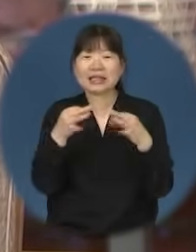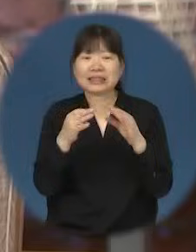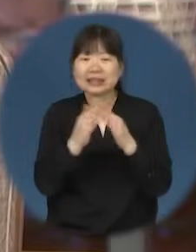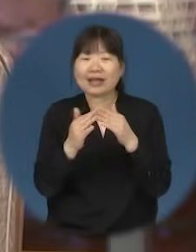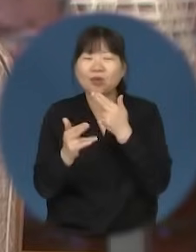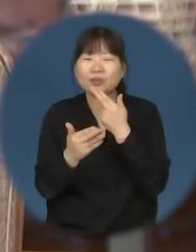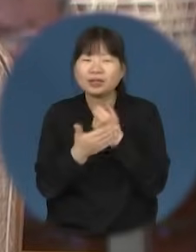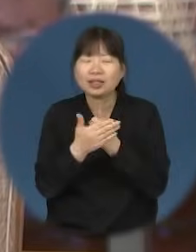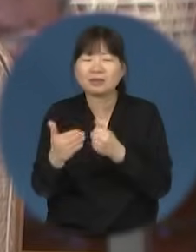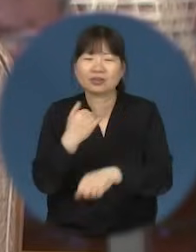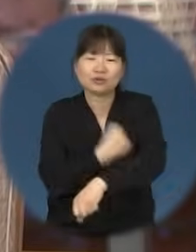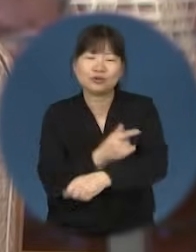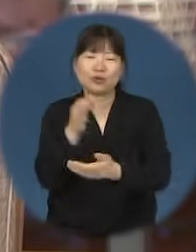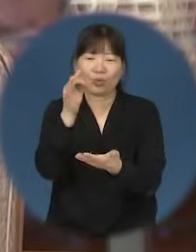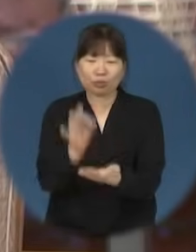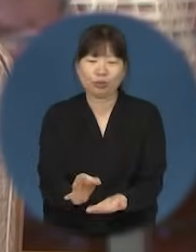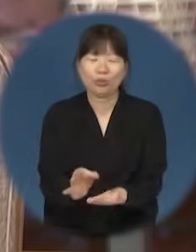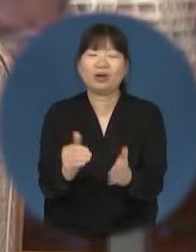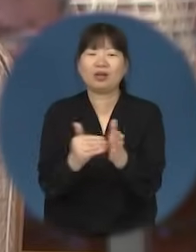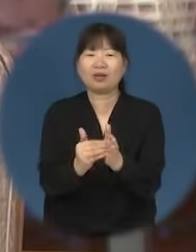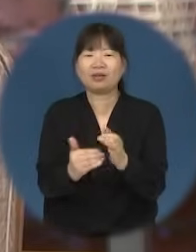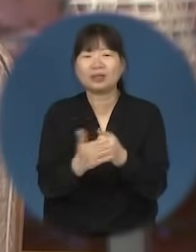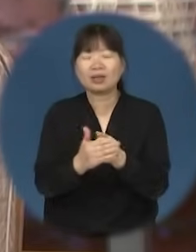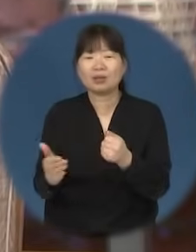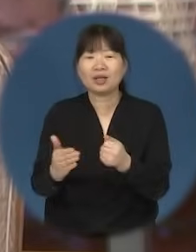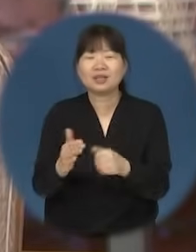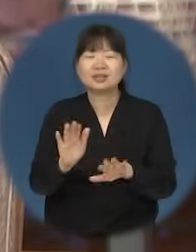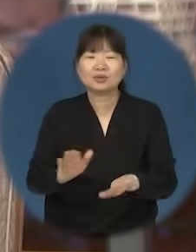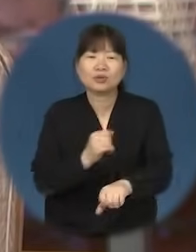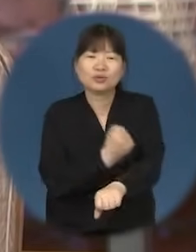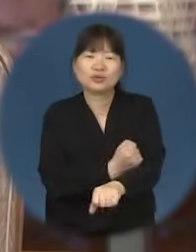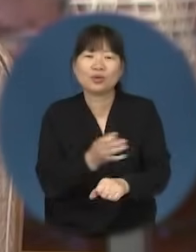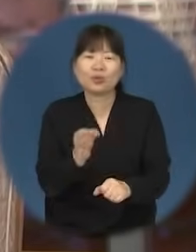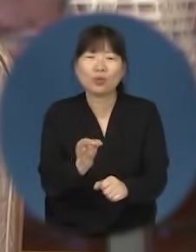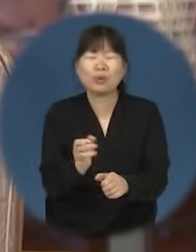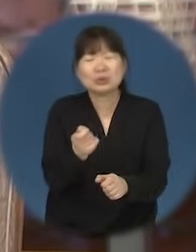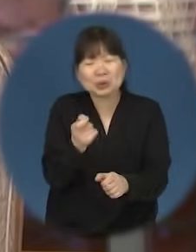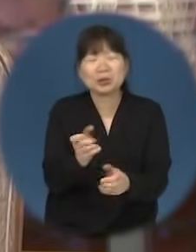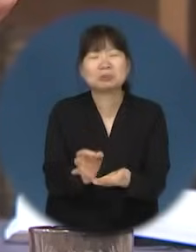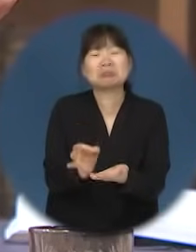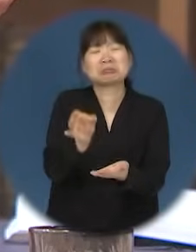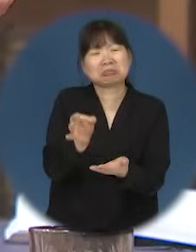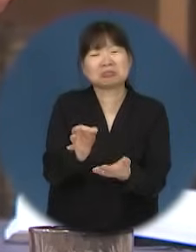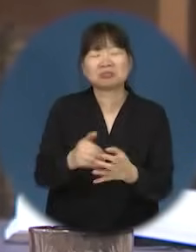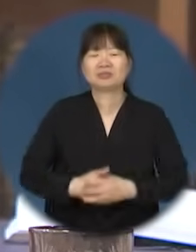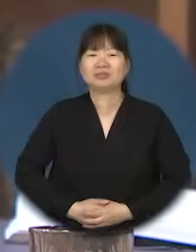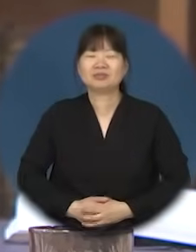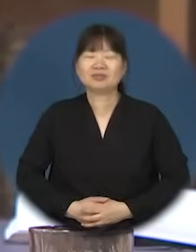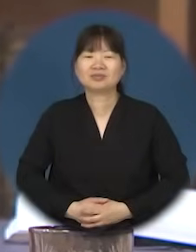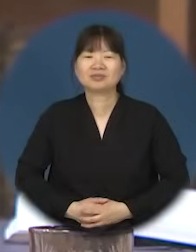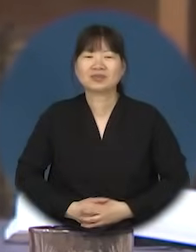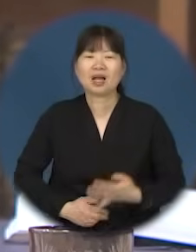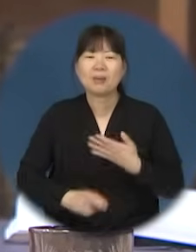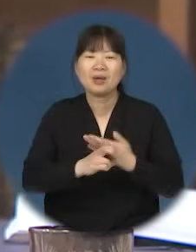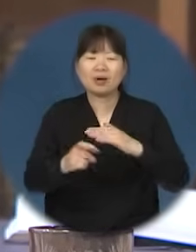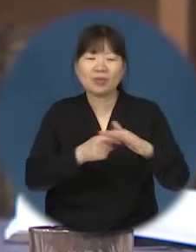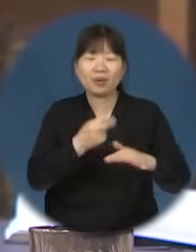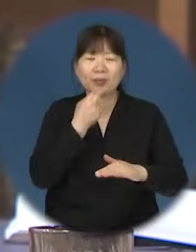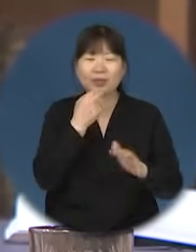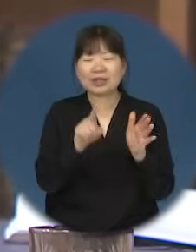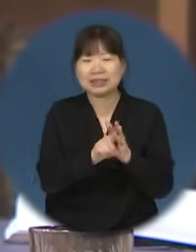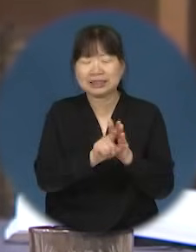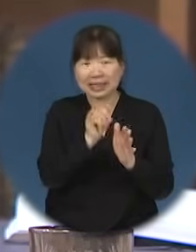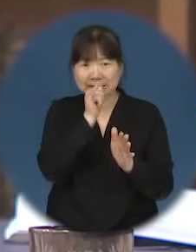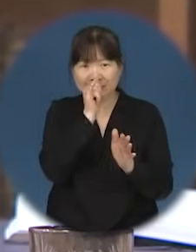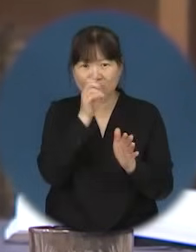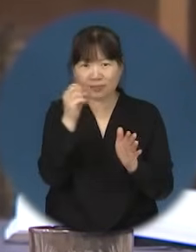수수료도 싸지고요. 예. 네, 요즘 수수료가 올라서 좀 비싸긴 하지만요. 그 위변조 안 된다, 신뢰가